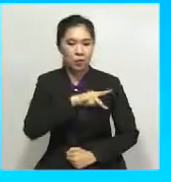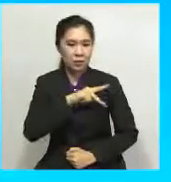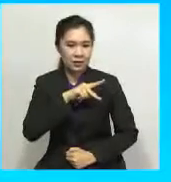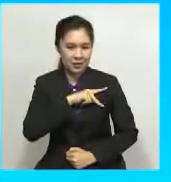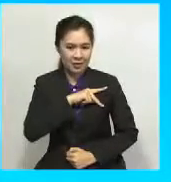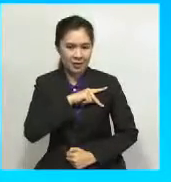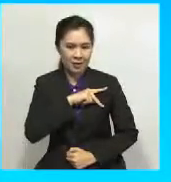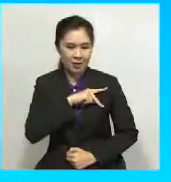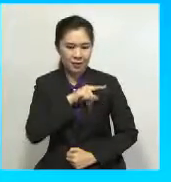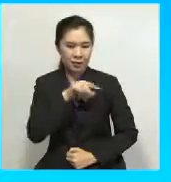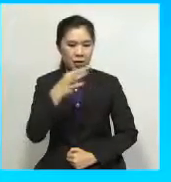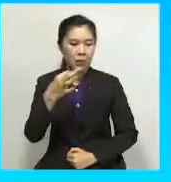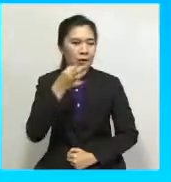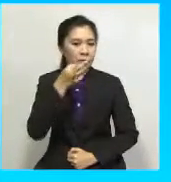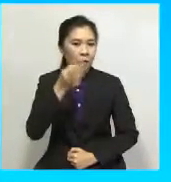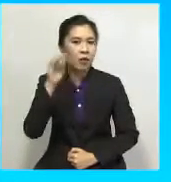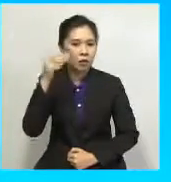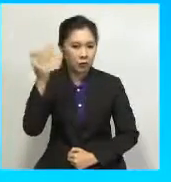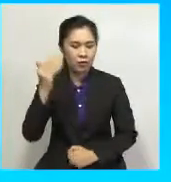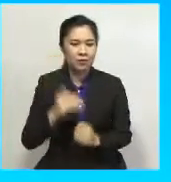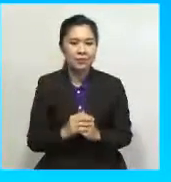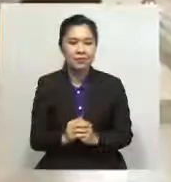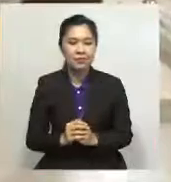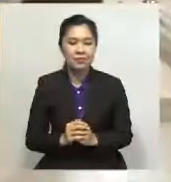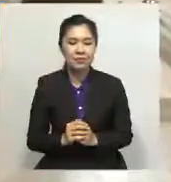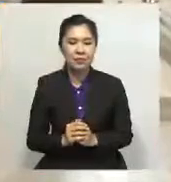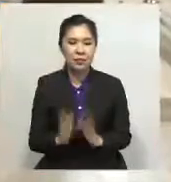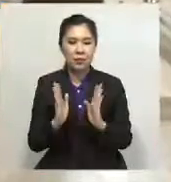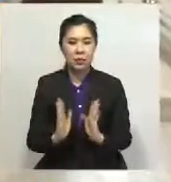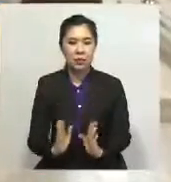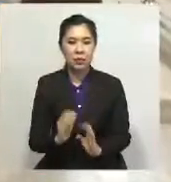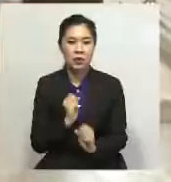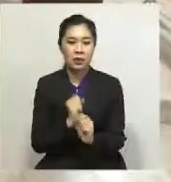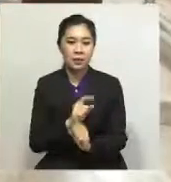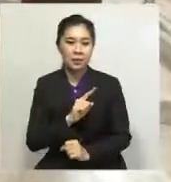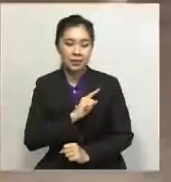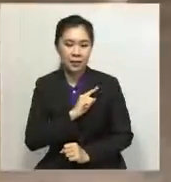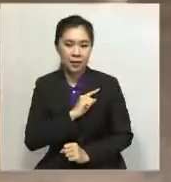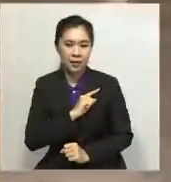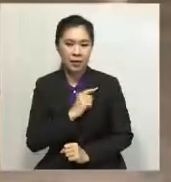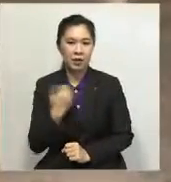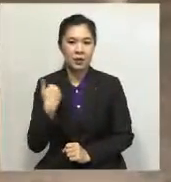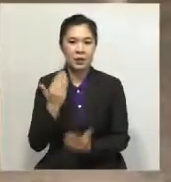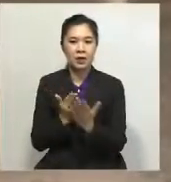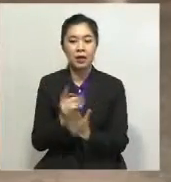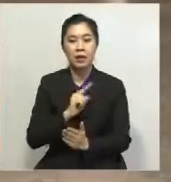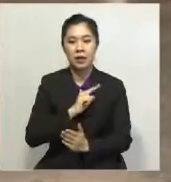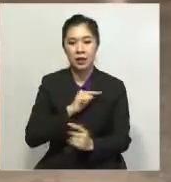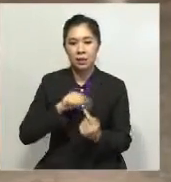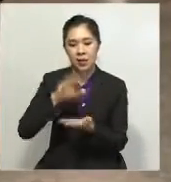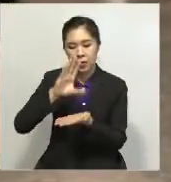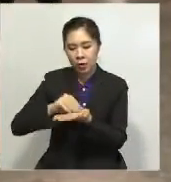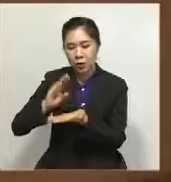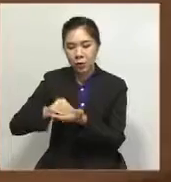งชาติเข้ามาแจ้งความร้องทุกข์ซะก่อนนะคะโดยทางพนักงานสอบสวนฝ่ายโซเชียลมีเดียของกองปราบก็ได้เก็บรวบรวม